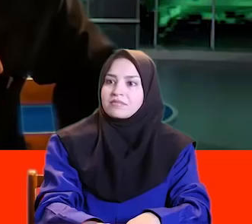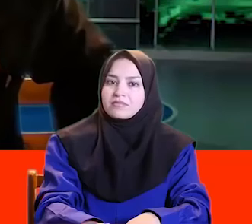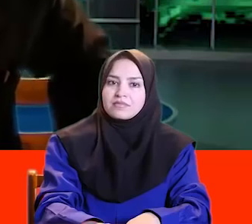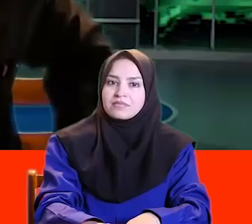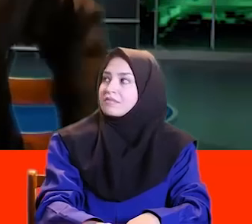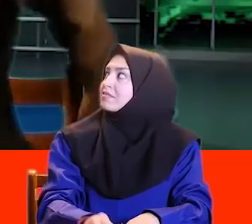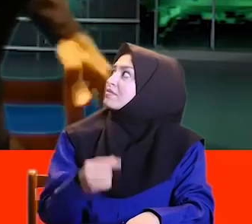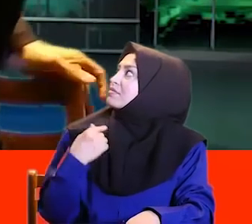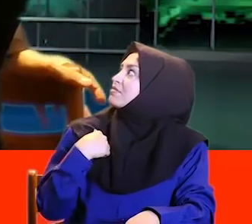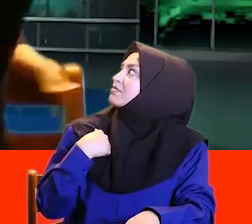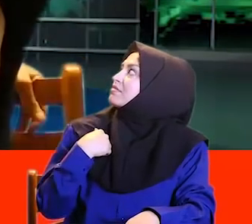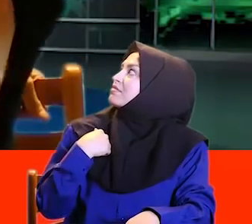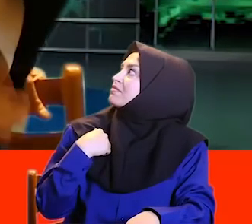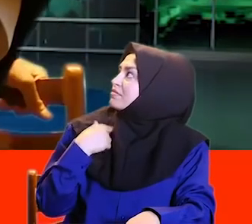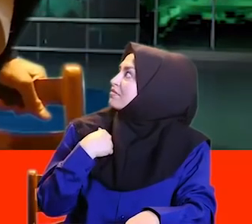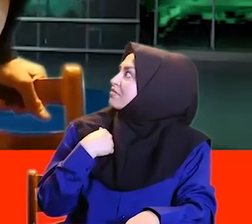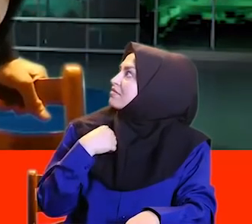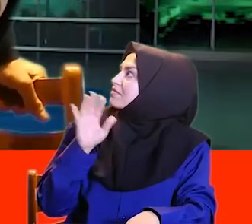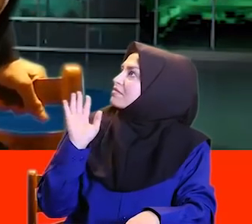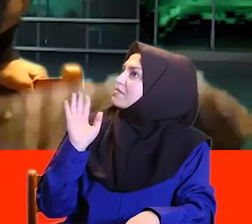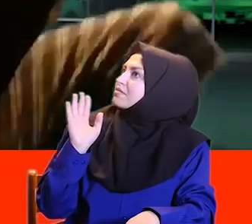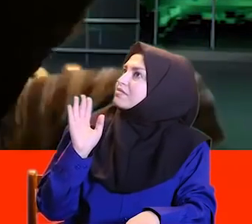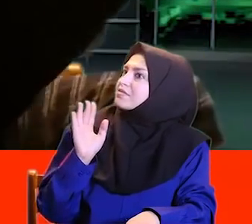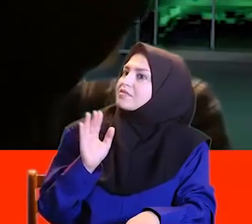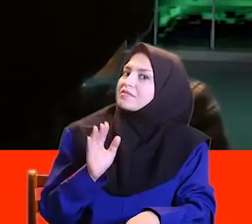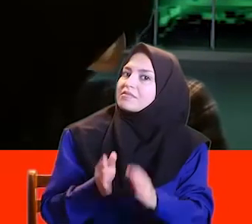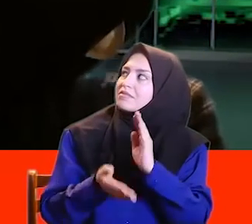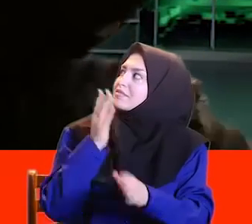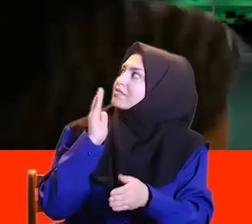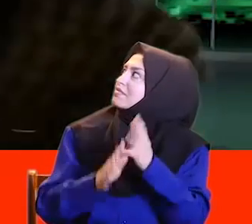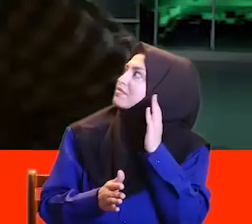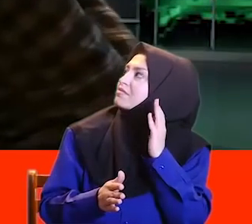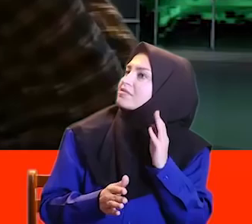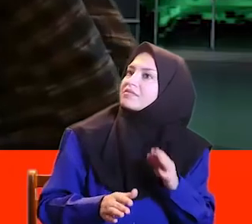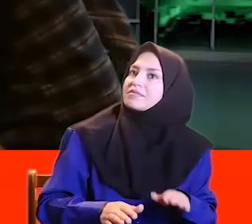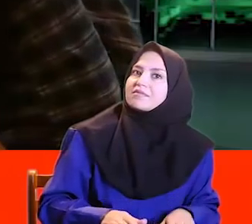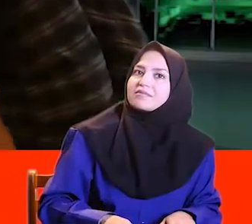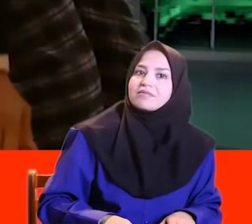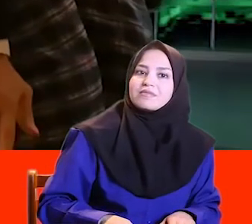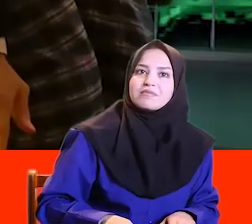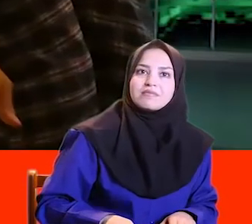خانومه؟ اونم شد. باشو. باشو. آقا حرکت. من... خانم پاش. خانم میشه چیم. من